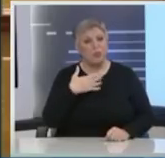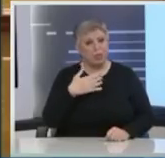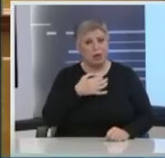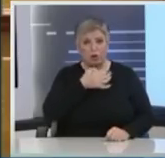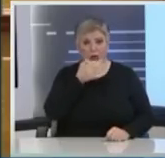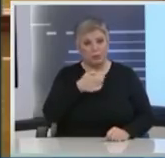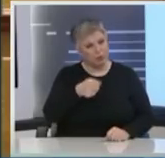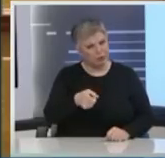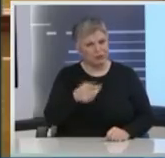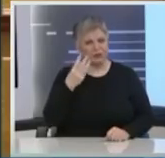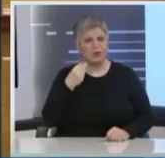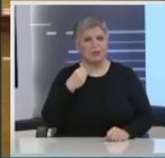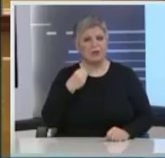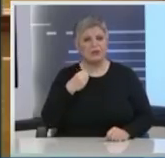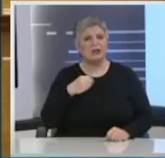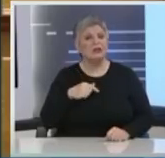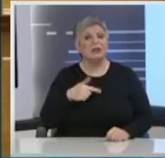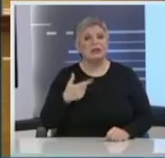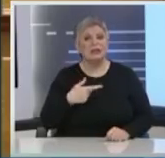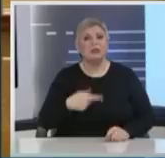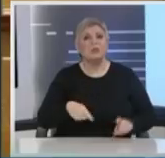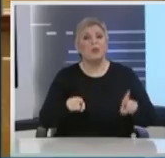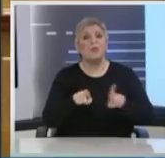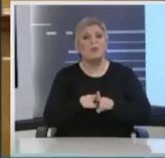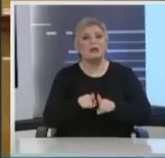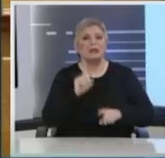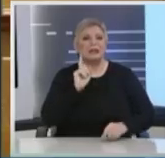συναδέλφους, είναι αυτές που μαζί με την κυρία Βάτσικα